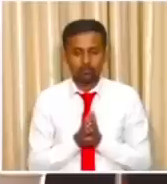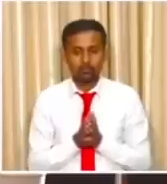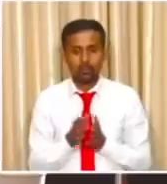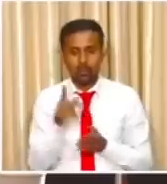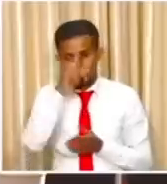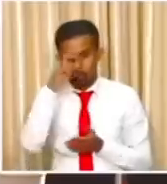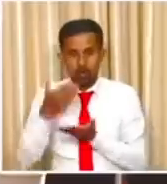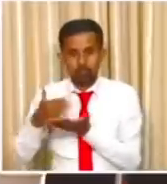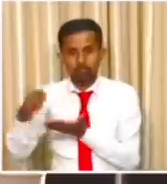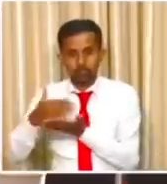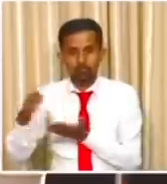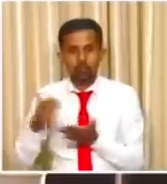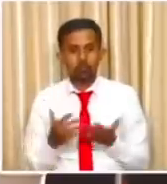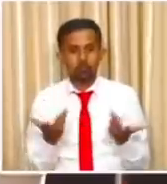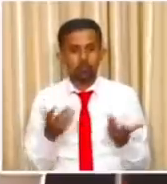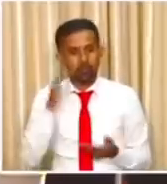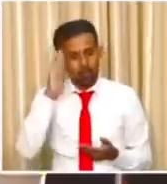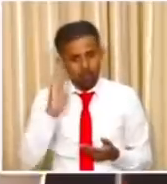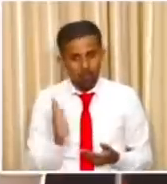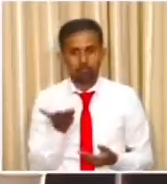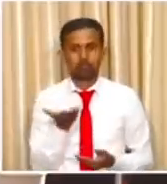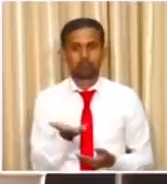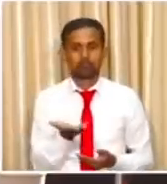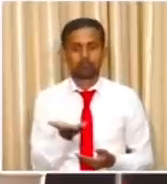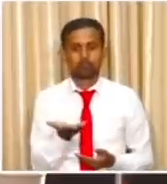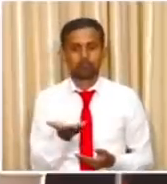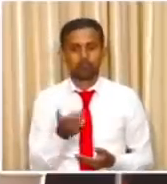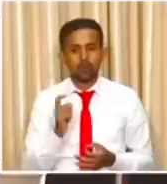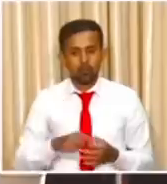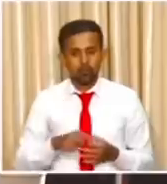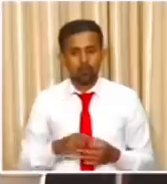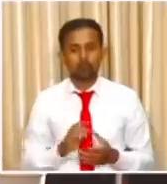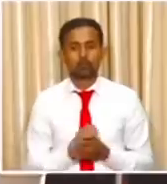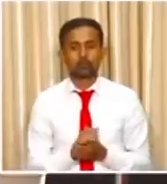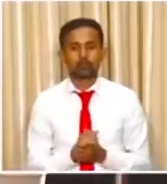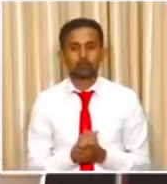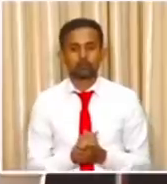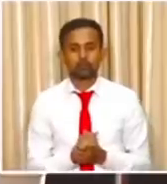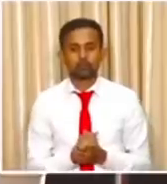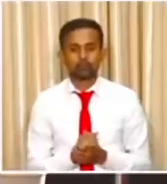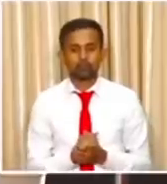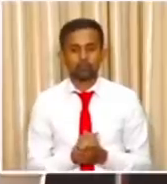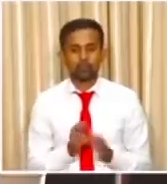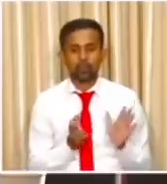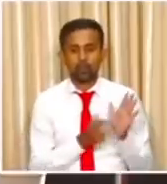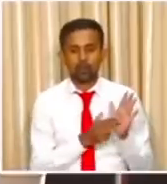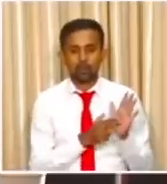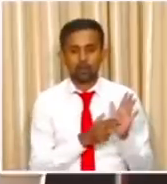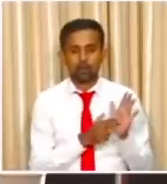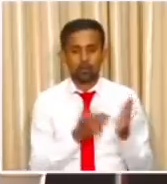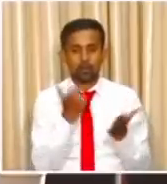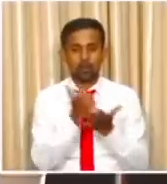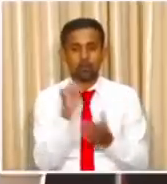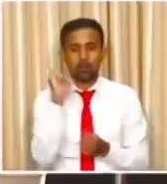වාරිකයේ ගවා ගන්න බැරි තත්ත්වයේ ස්වභාවික තත්ත්වයක්. හේතු කීපයක්. එකක් නන්දලාල් මහ